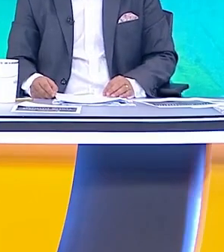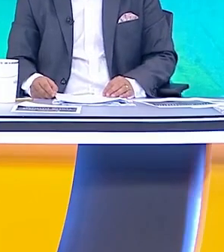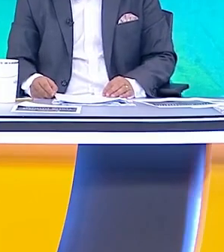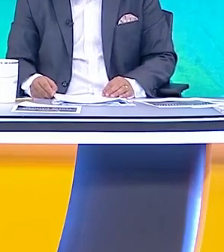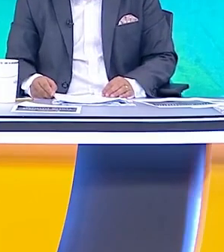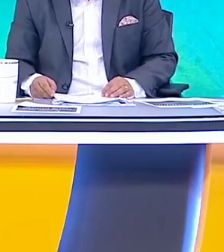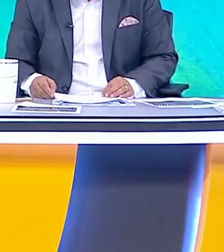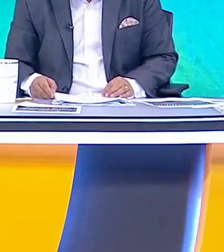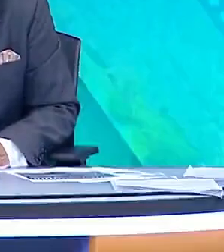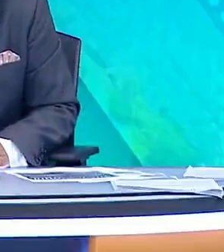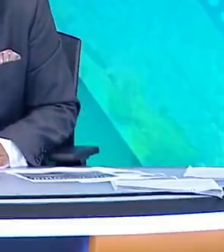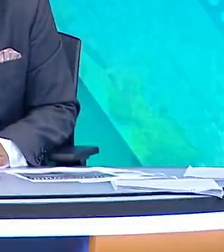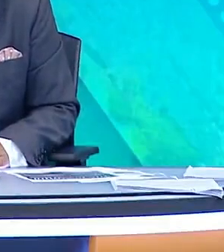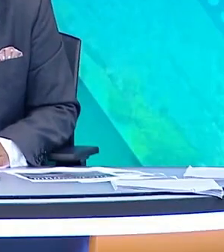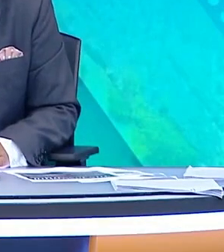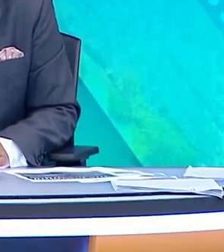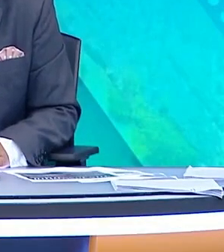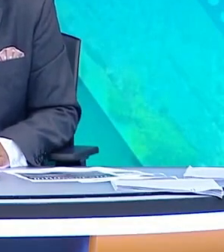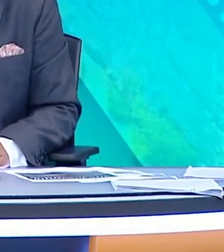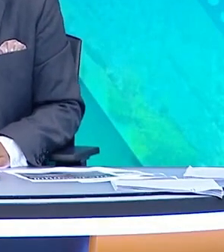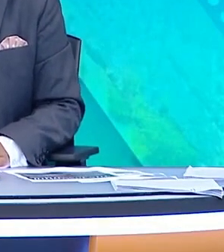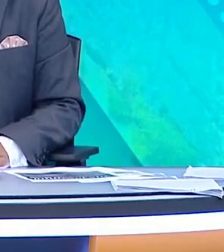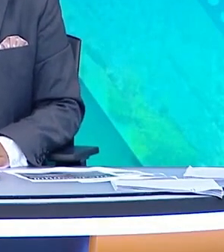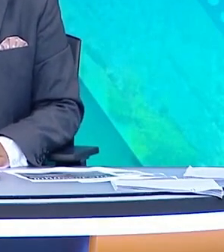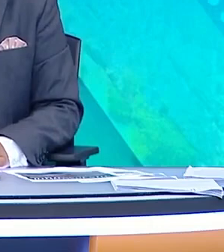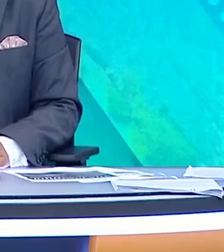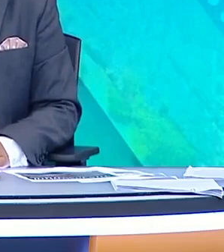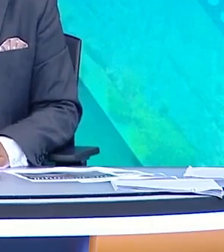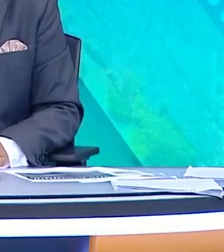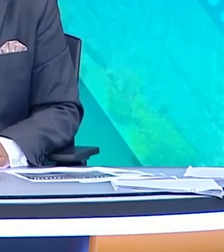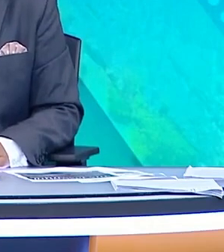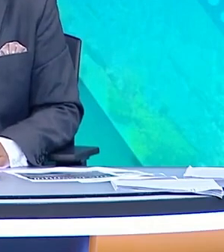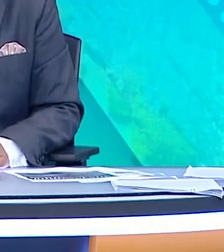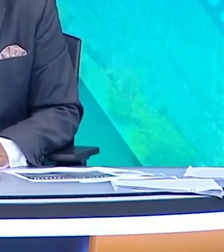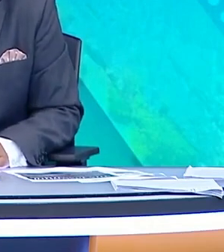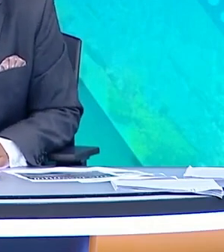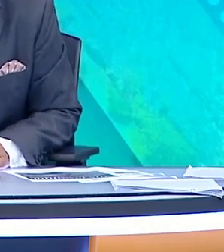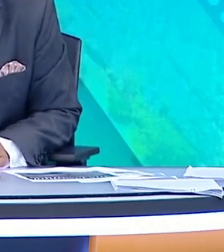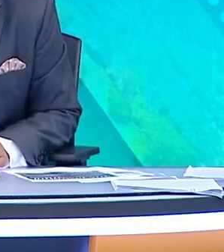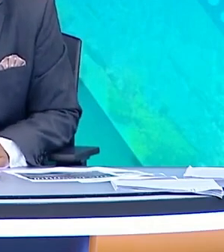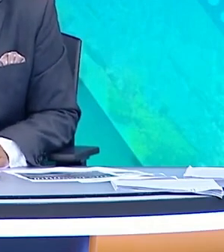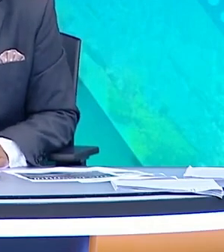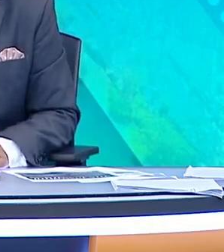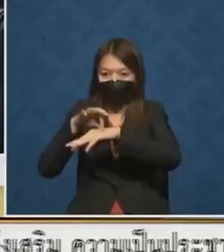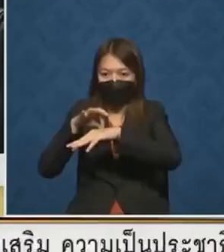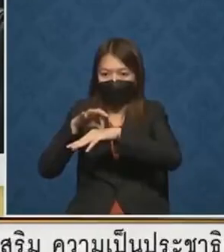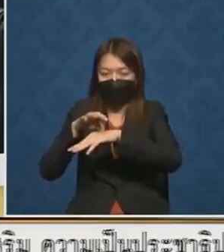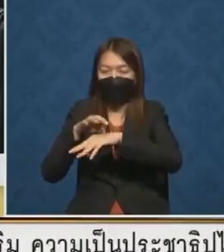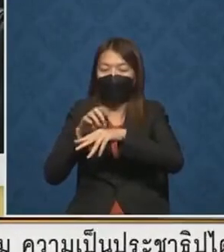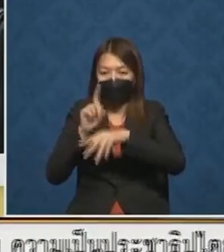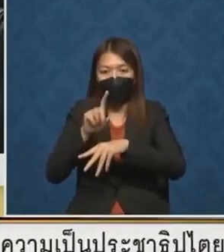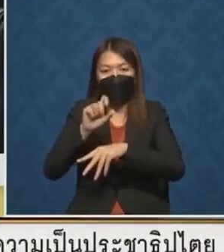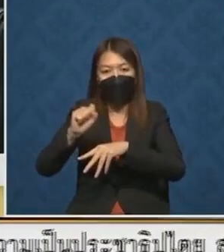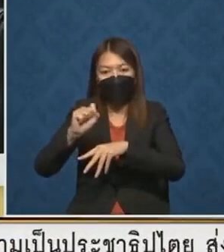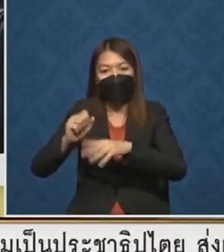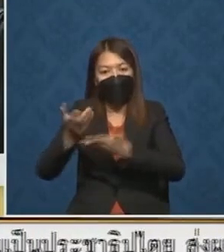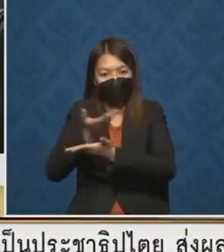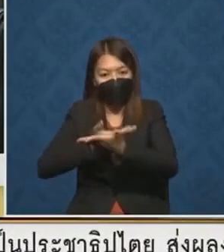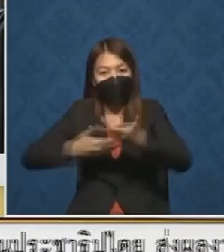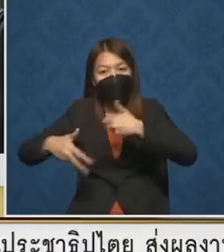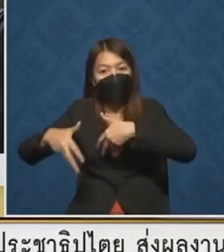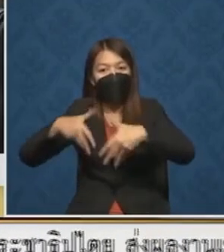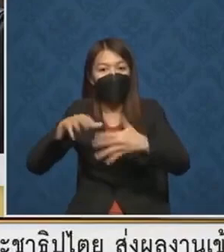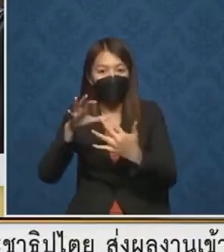ารณารายงานประจำปีศาลรัฐธรรมนูญครับเมื่อวานนี้โอ้โหแน่นอนฮะศาลรัฐธรรมนูญเนี่ยเ